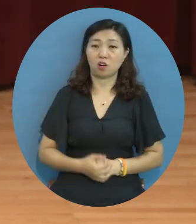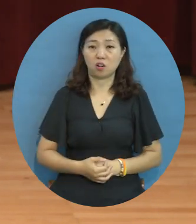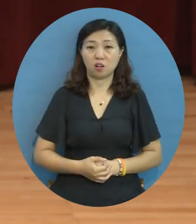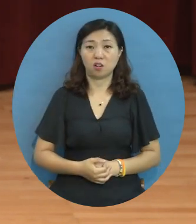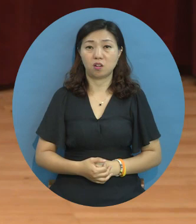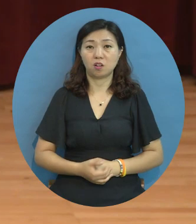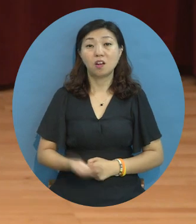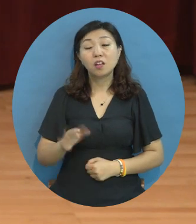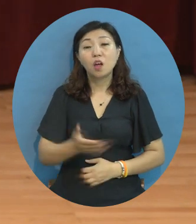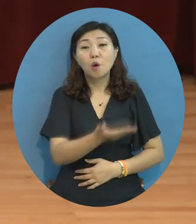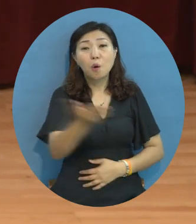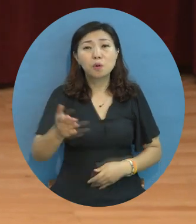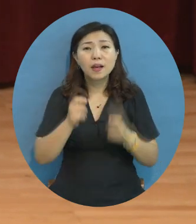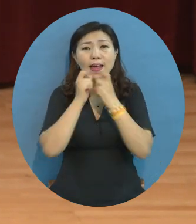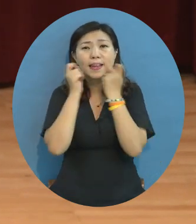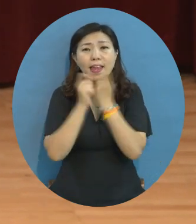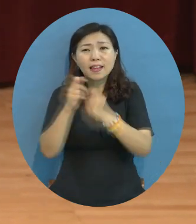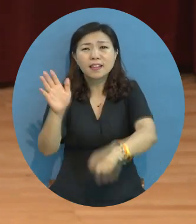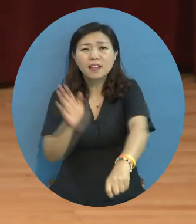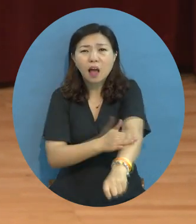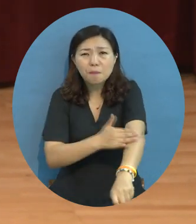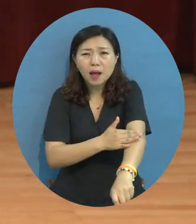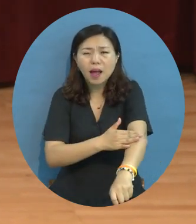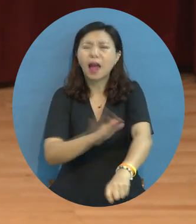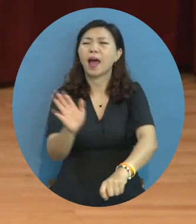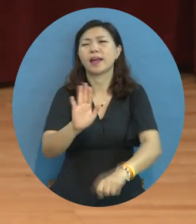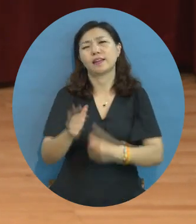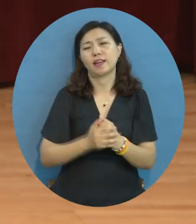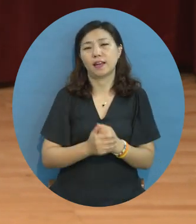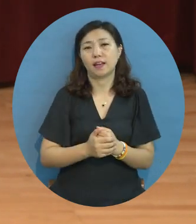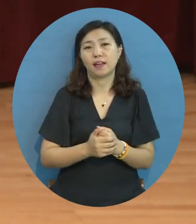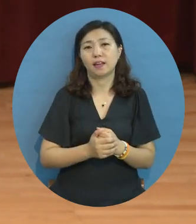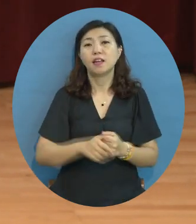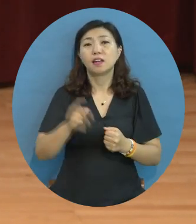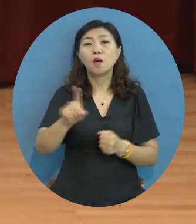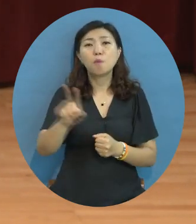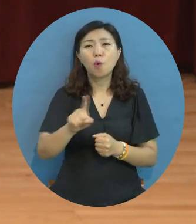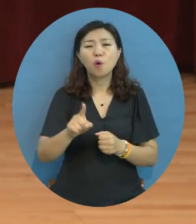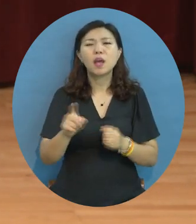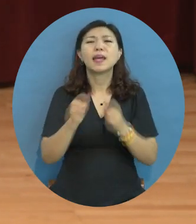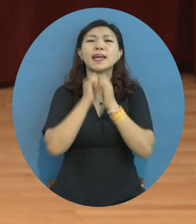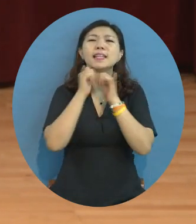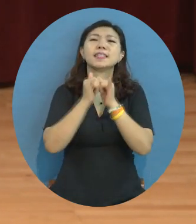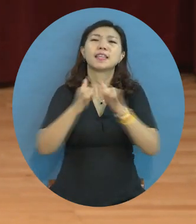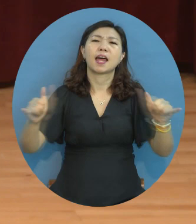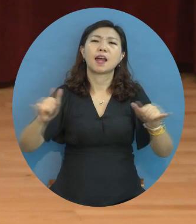근데 그러면 여러분들이 개인이 나빠서 그런 거 아니에요. 이게 인간성이에요.